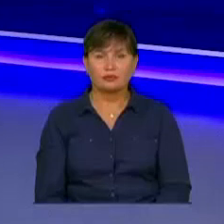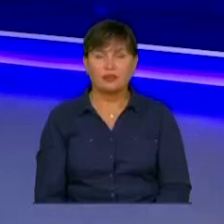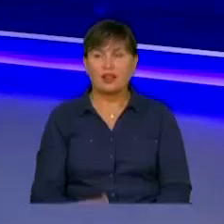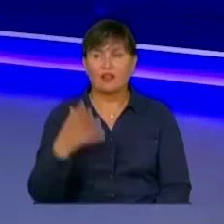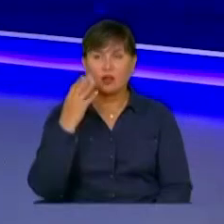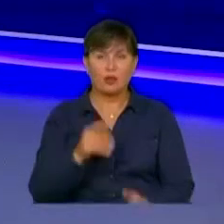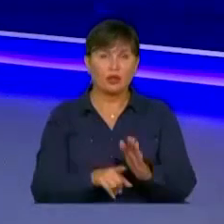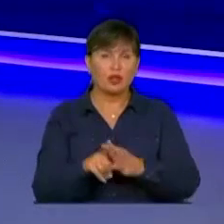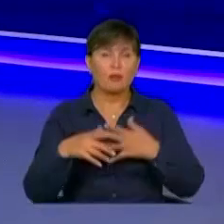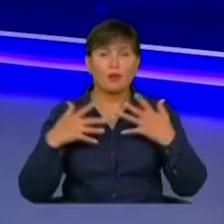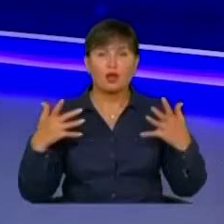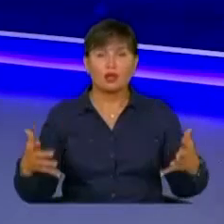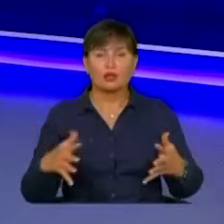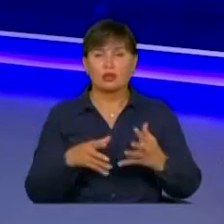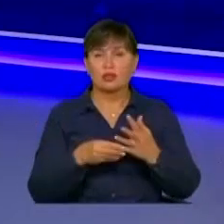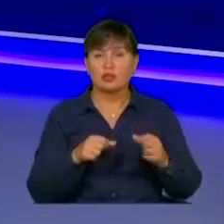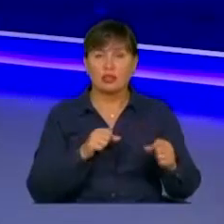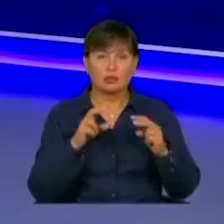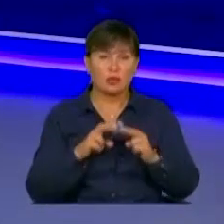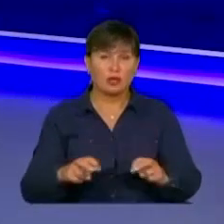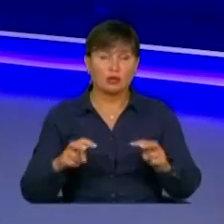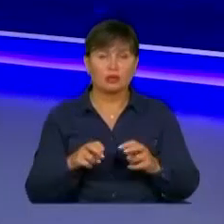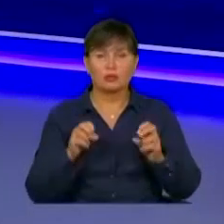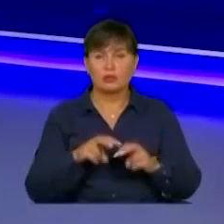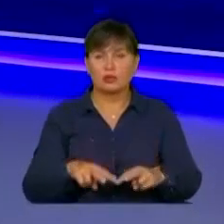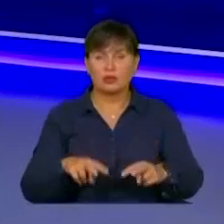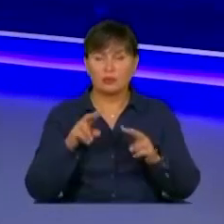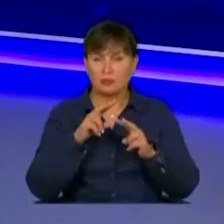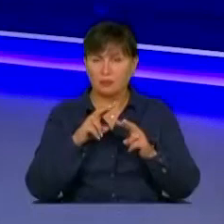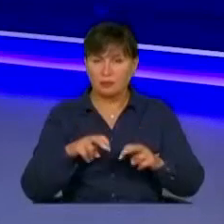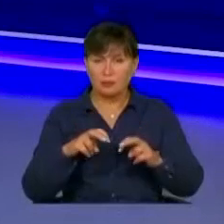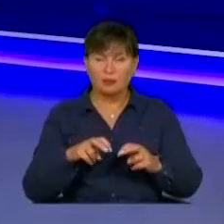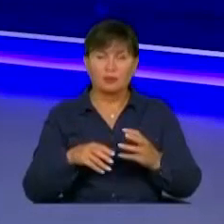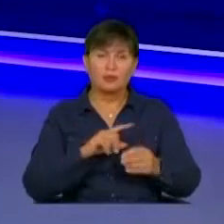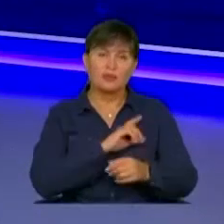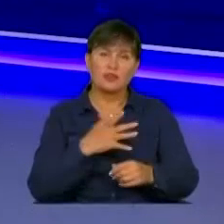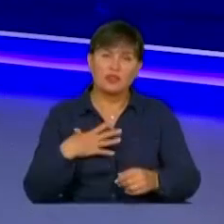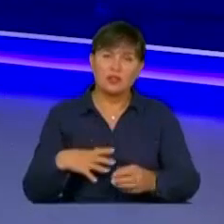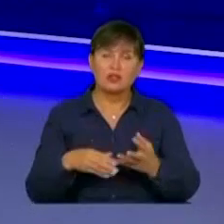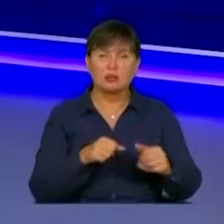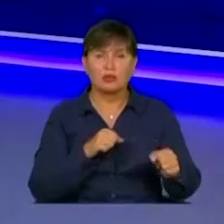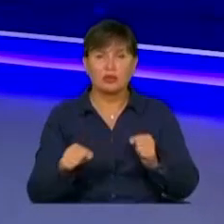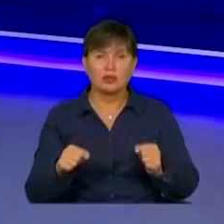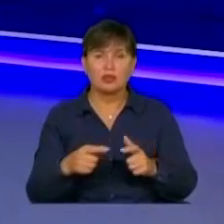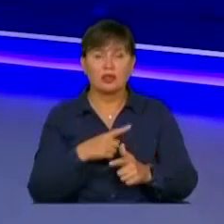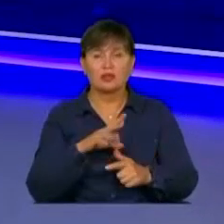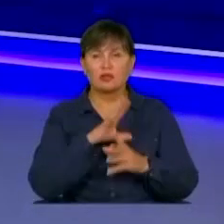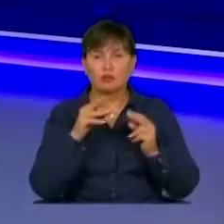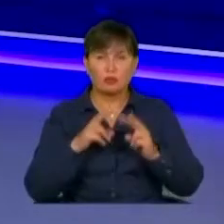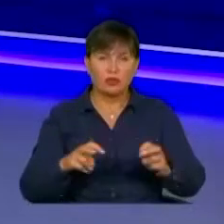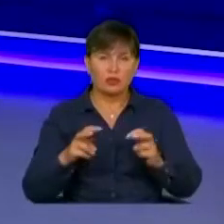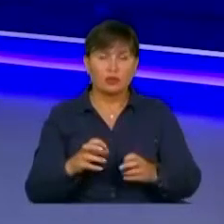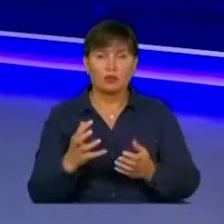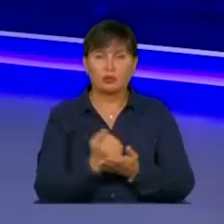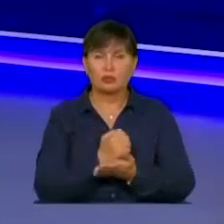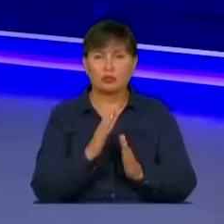В Алматы начали масштабный сейсмоаудит. Специалисты проверят, выдержит ли здание сильные землетрясения. Всего мониторингом охватят